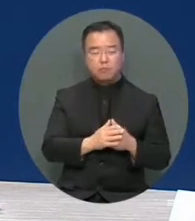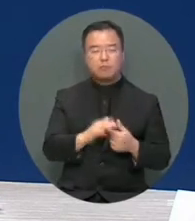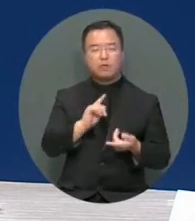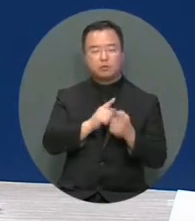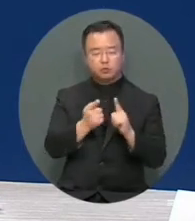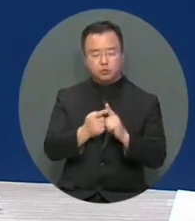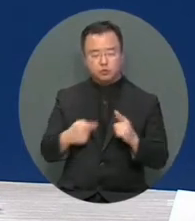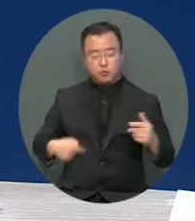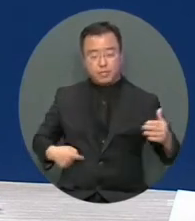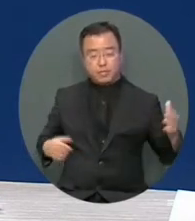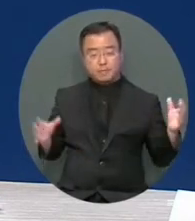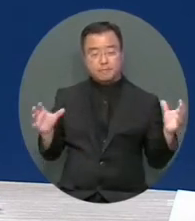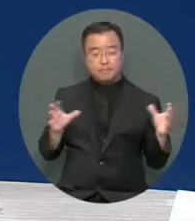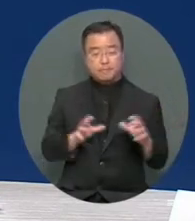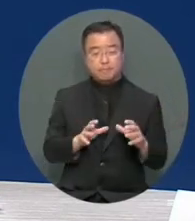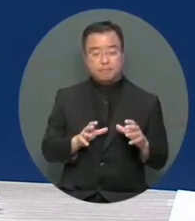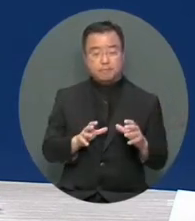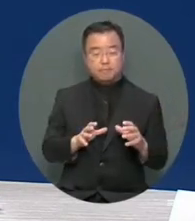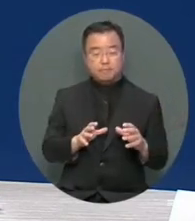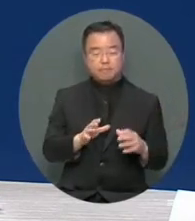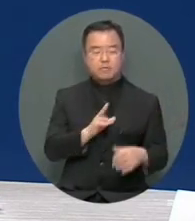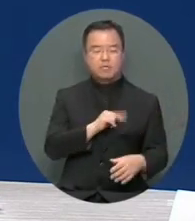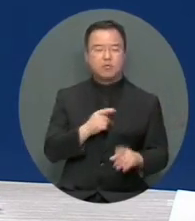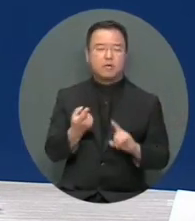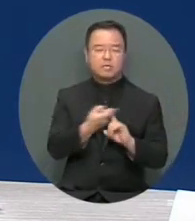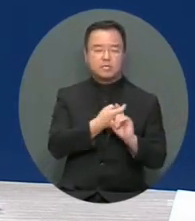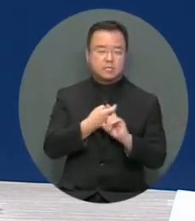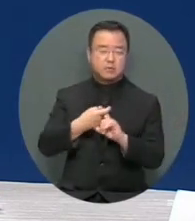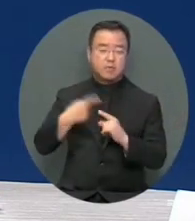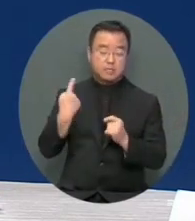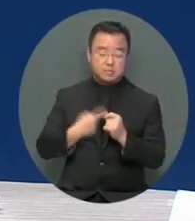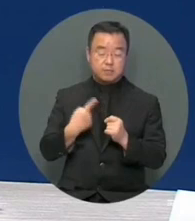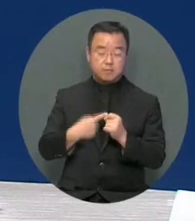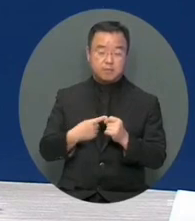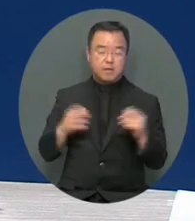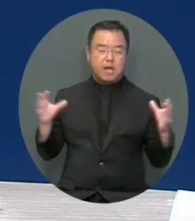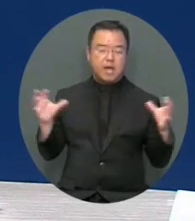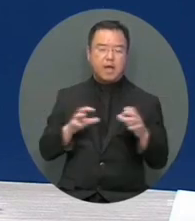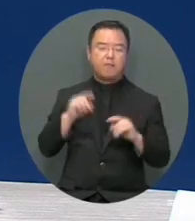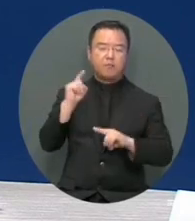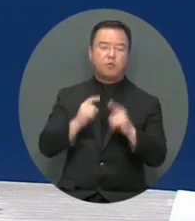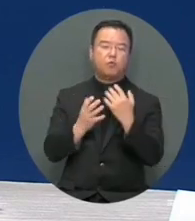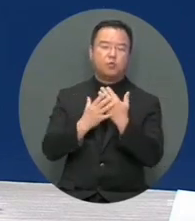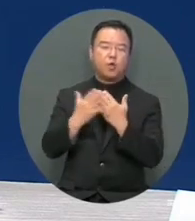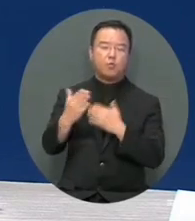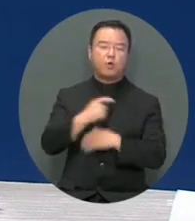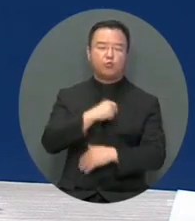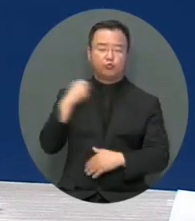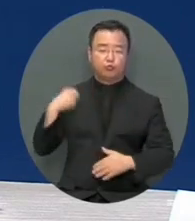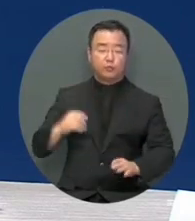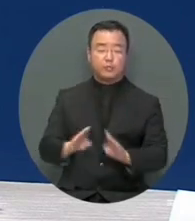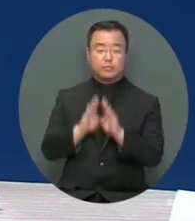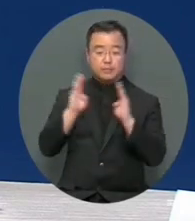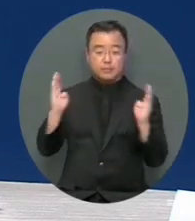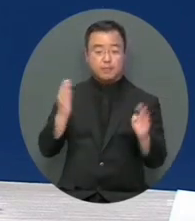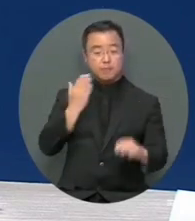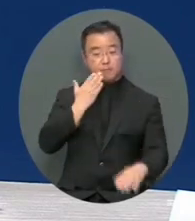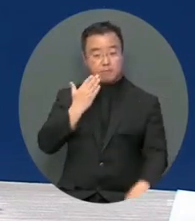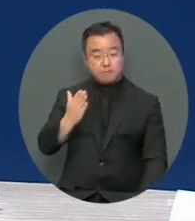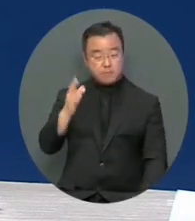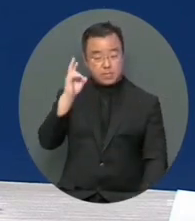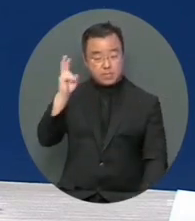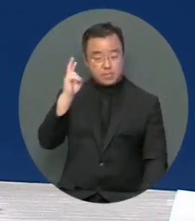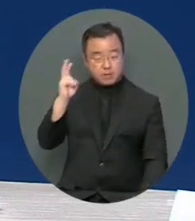한중합동의 한중의원연맹 첫 번째 합동대회를 중국에서 열 수 있지 않을까 그래서